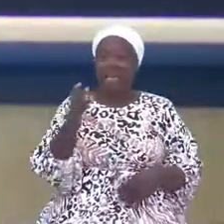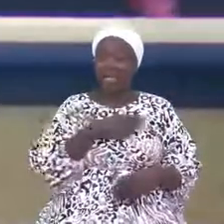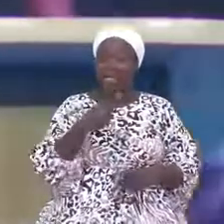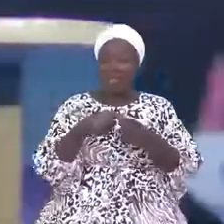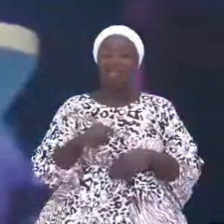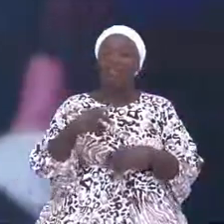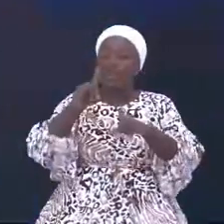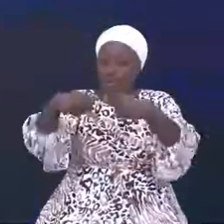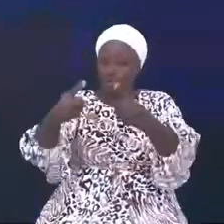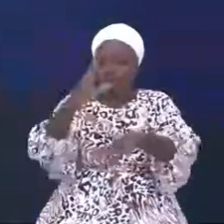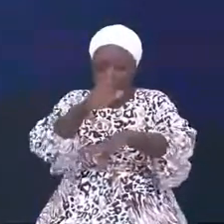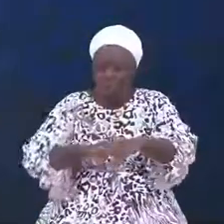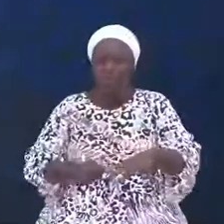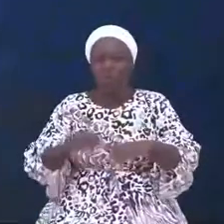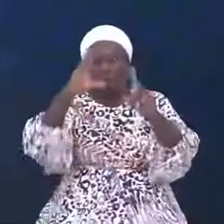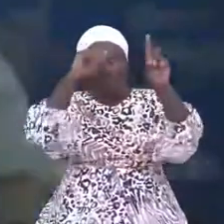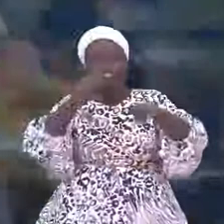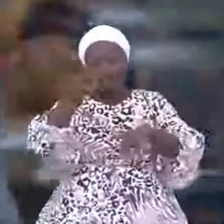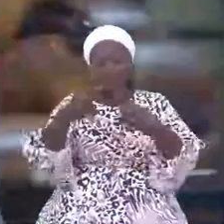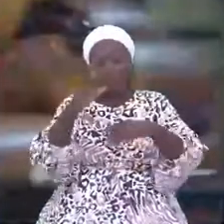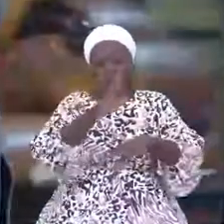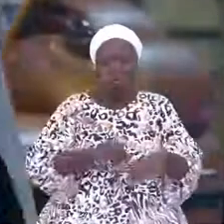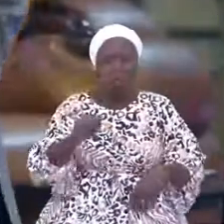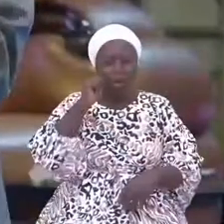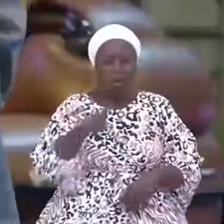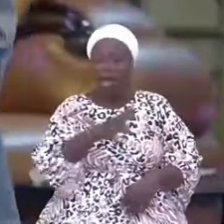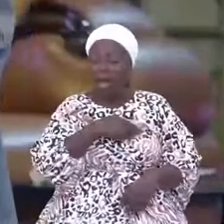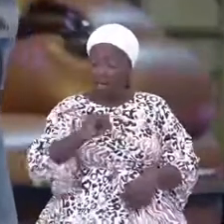il m'envoie son garçon de course et dit